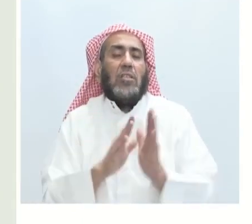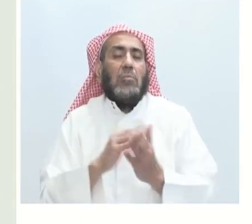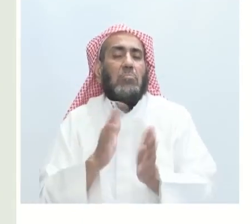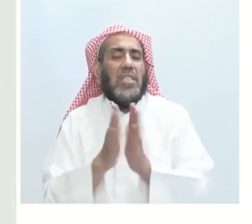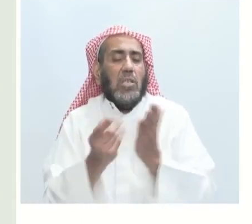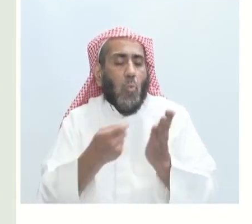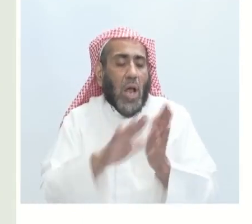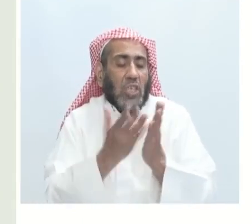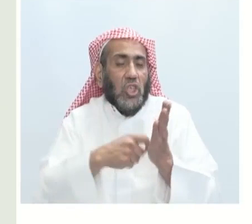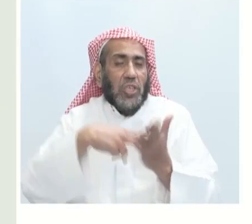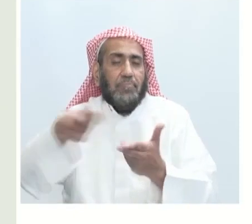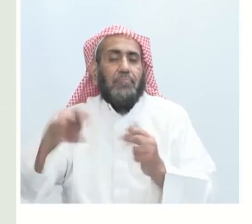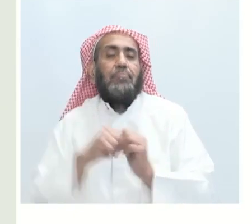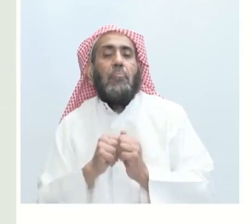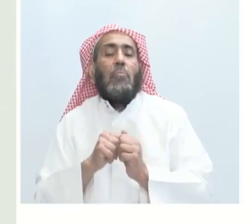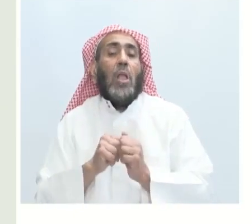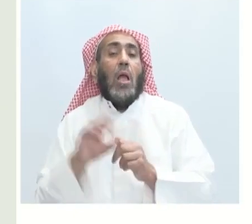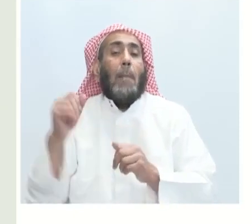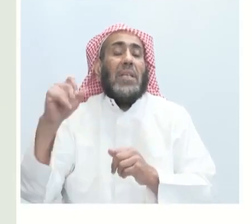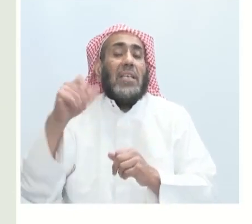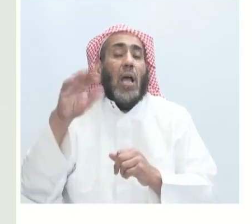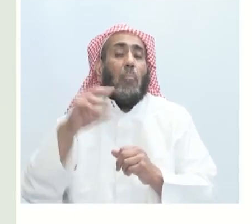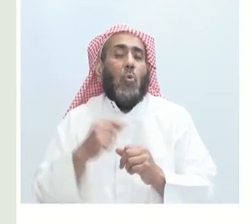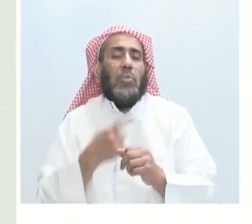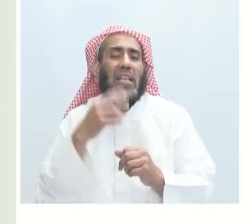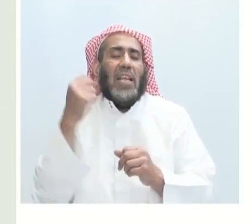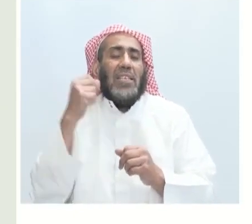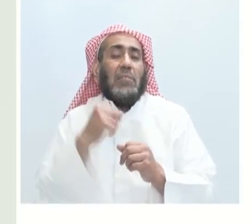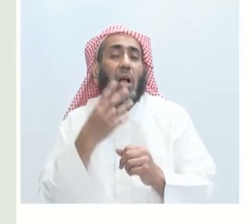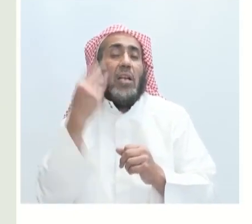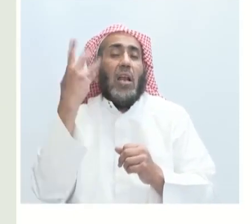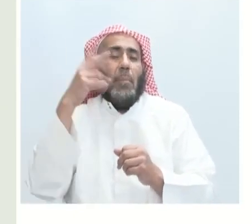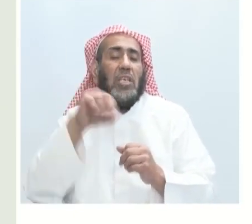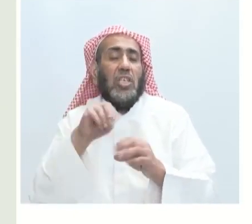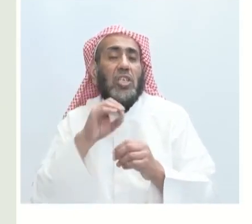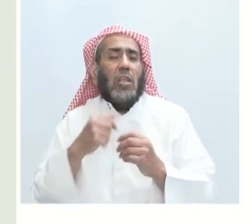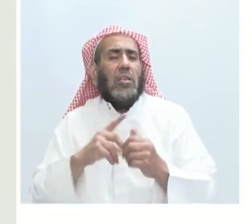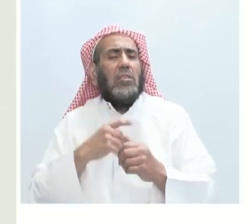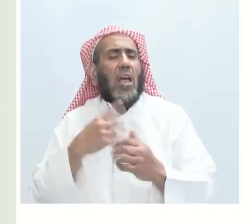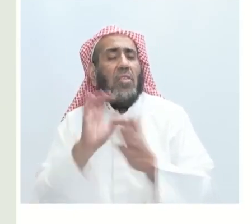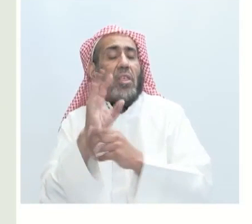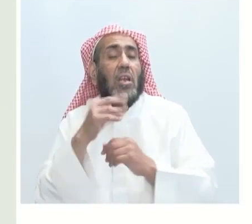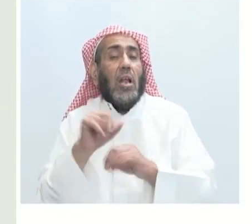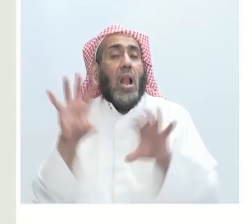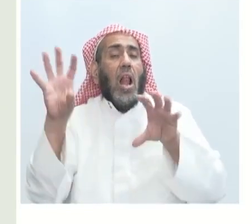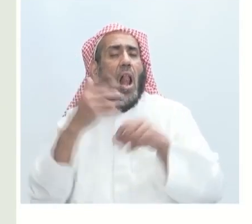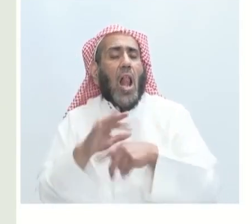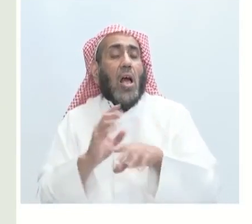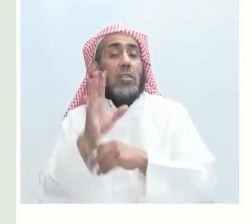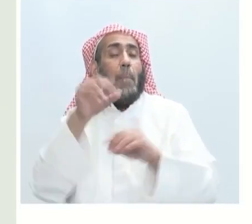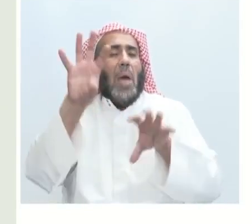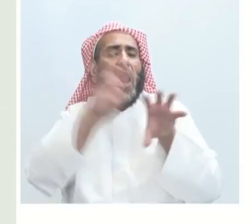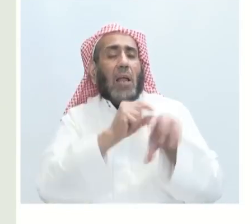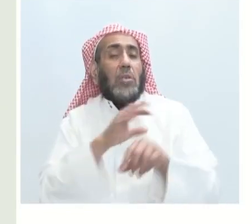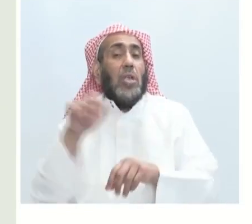الجديده مدرسه ابولو مع بدايه العقد السادس من القرن الراب عشر الهجري ظهر تاثير الادب الغربي في الشعراء العرب فظهرت